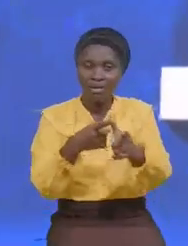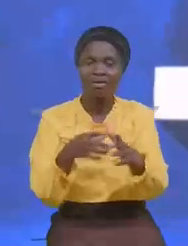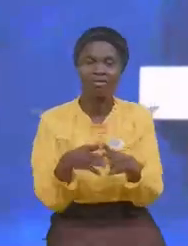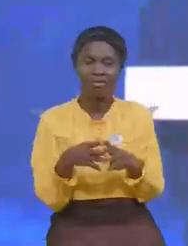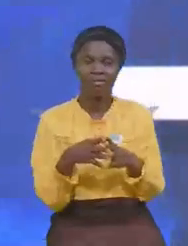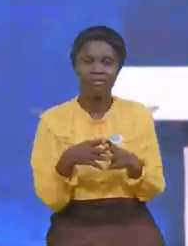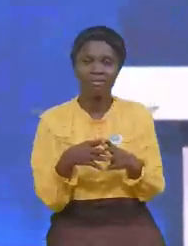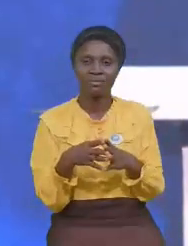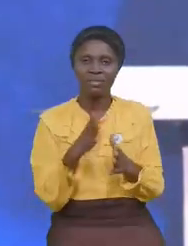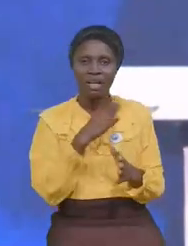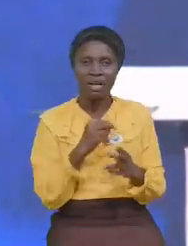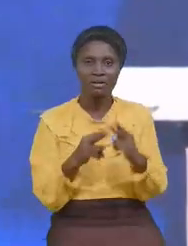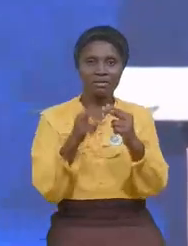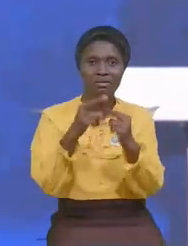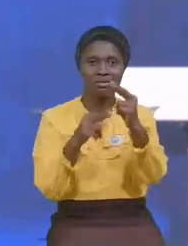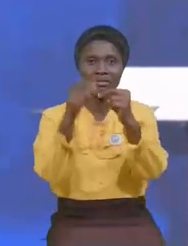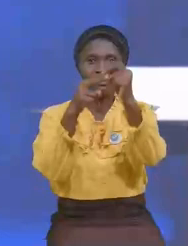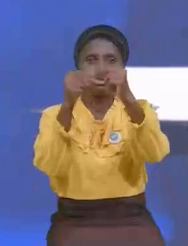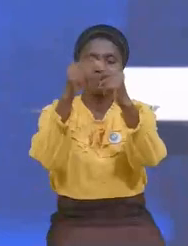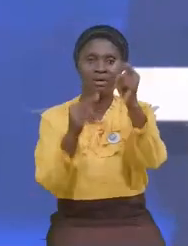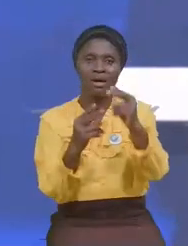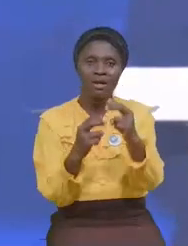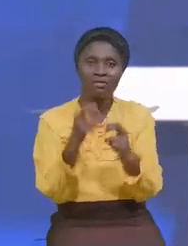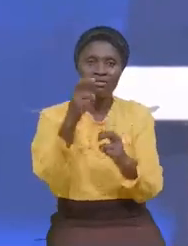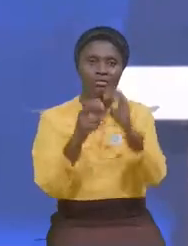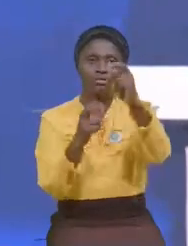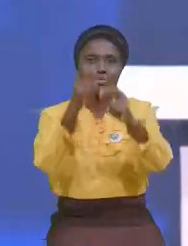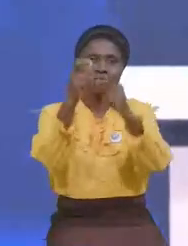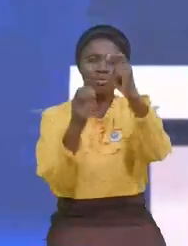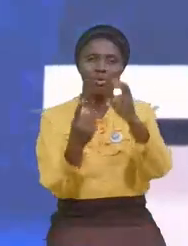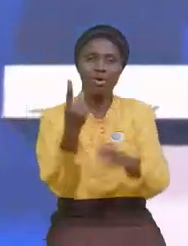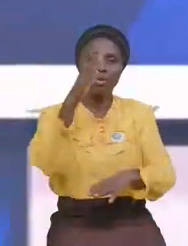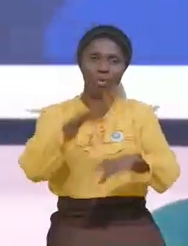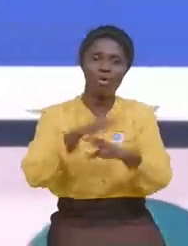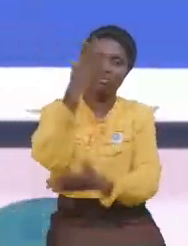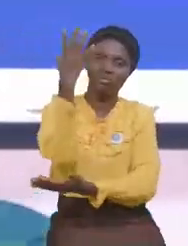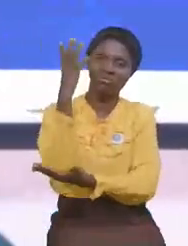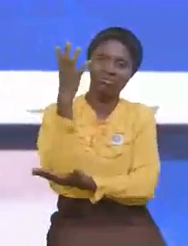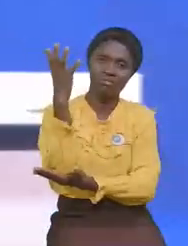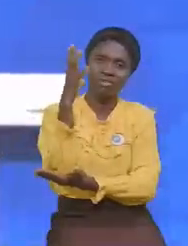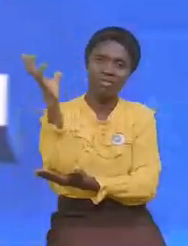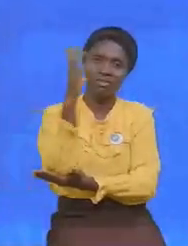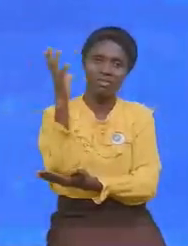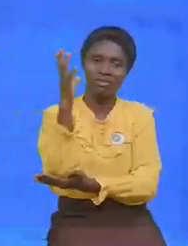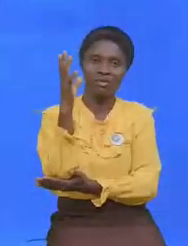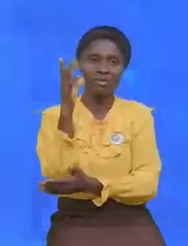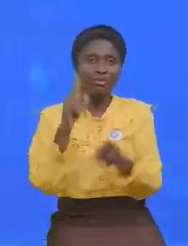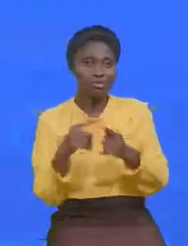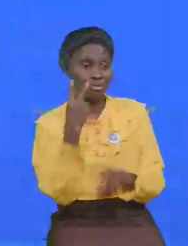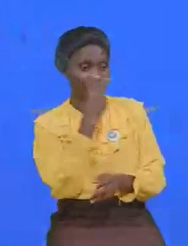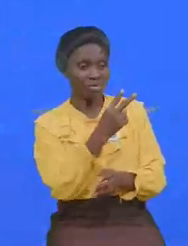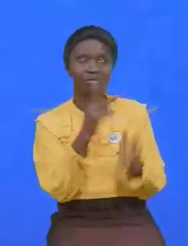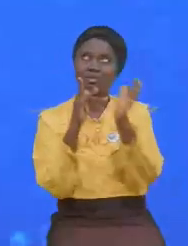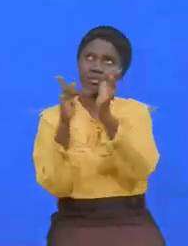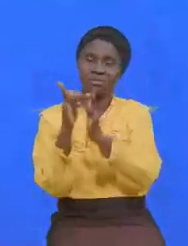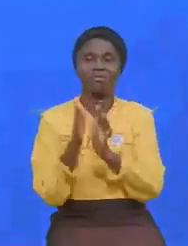couru. Et il est monté sur un sycomore, tout simplement pour